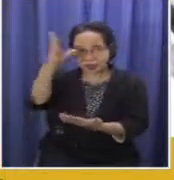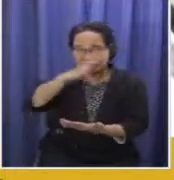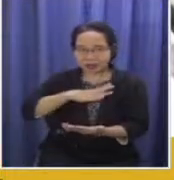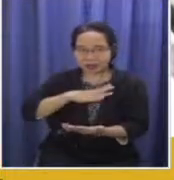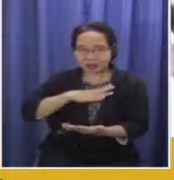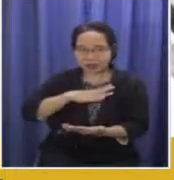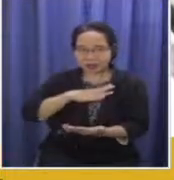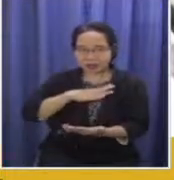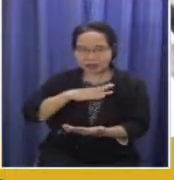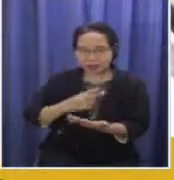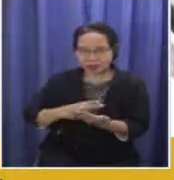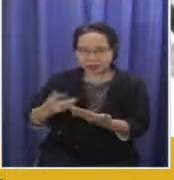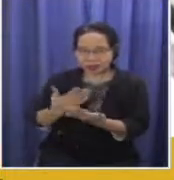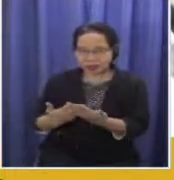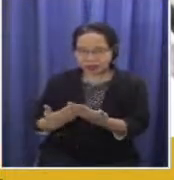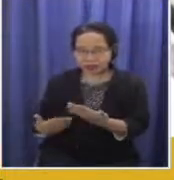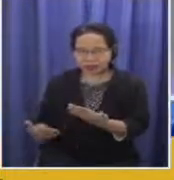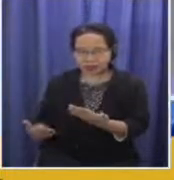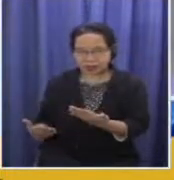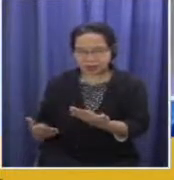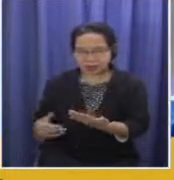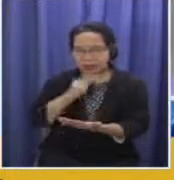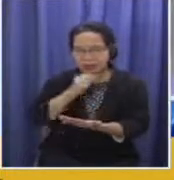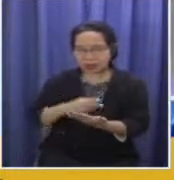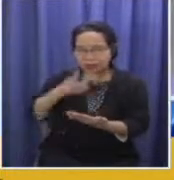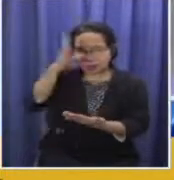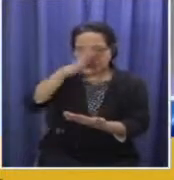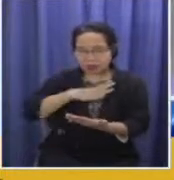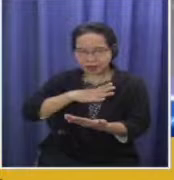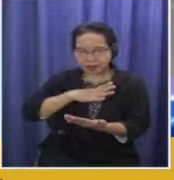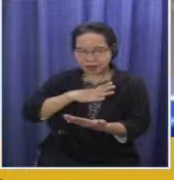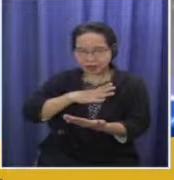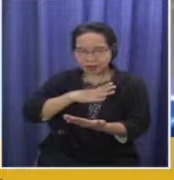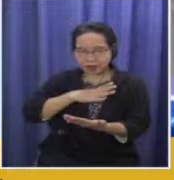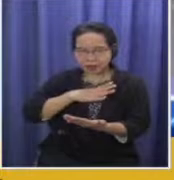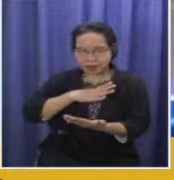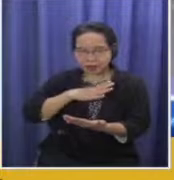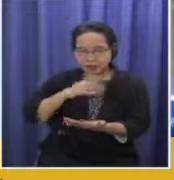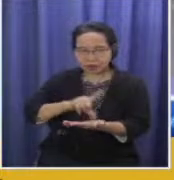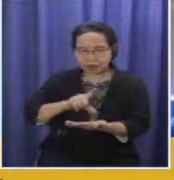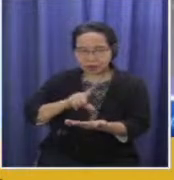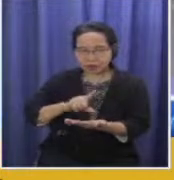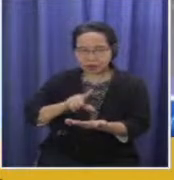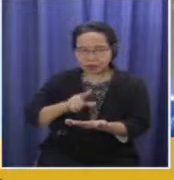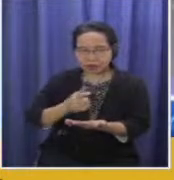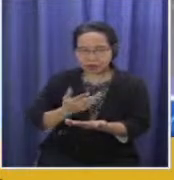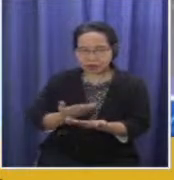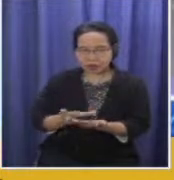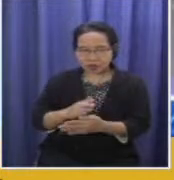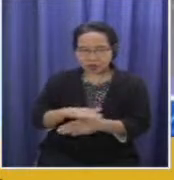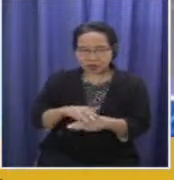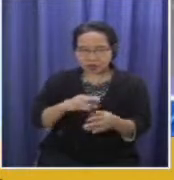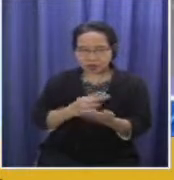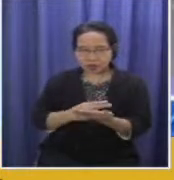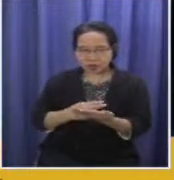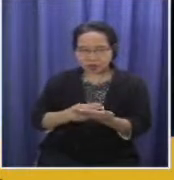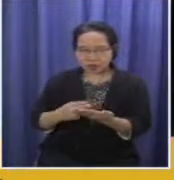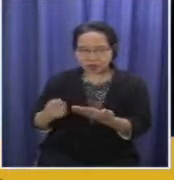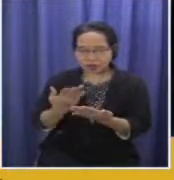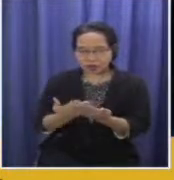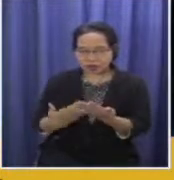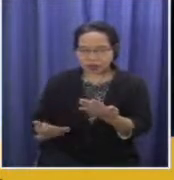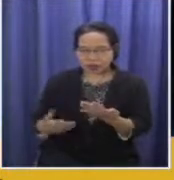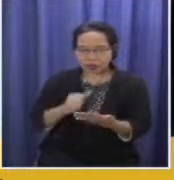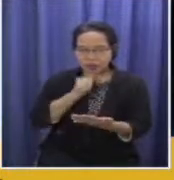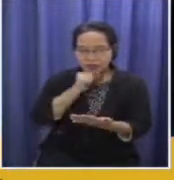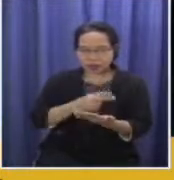man. Holy thing. किनभने लुकाको पुस्तकमा भनेको छ पवित्र